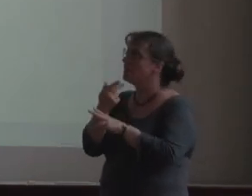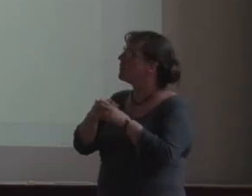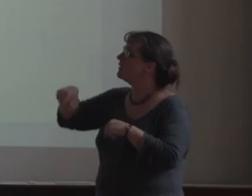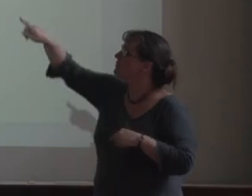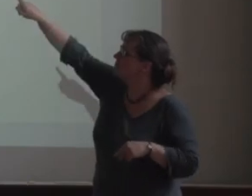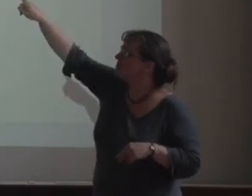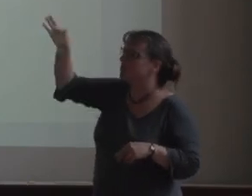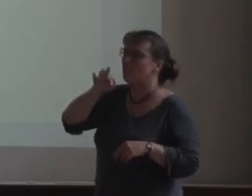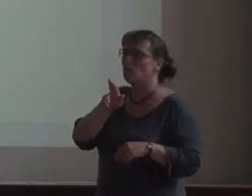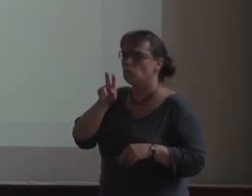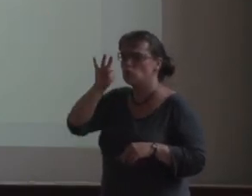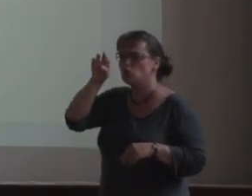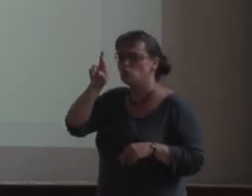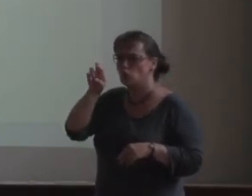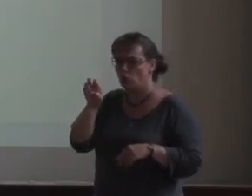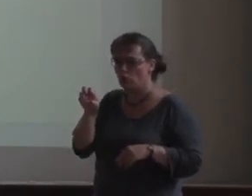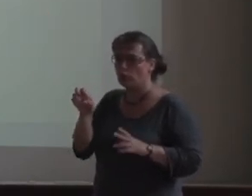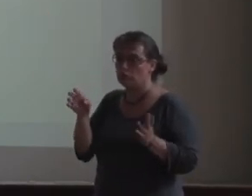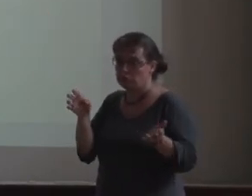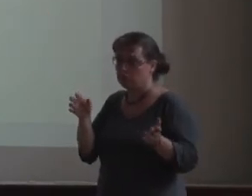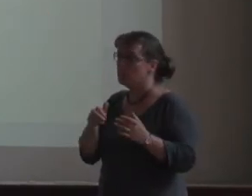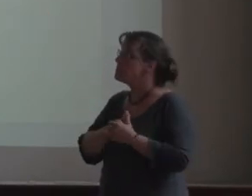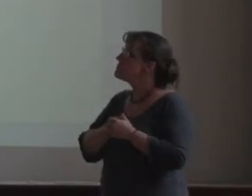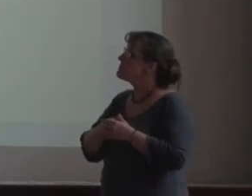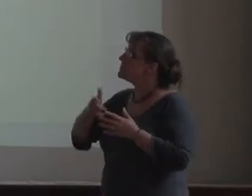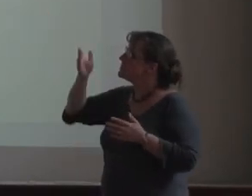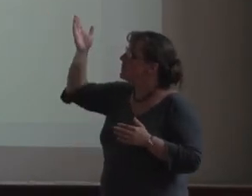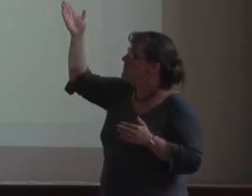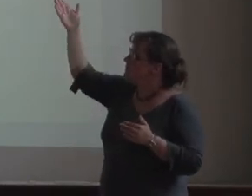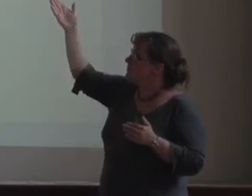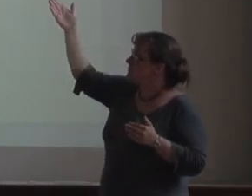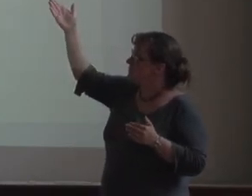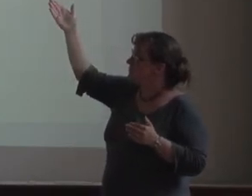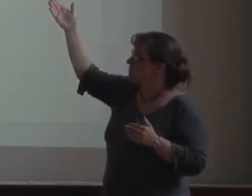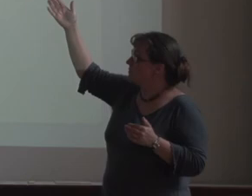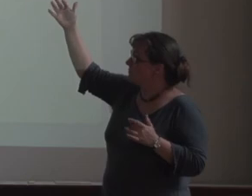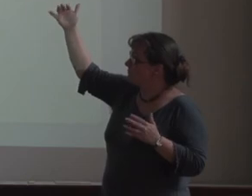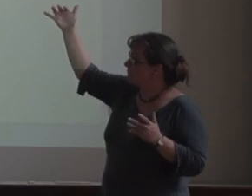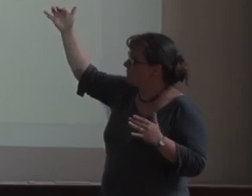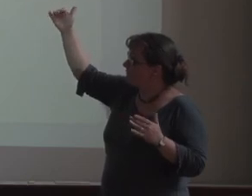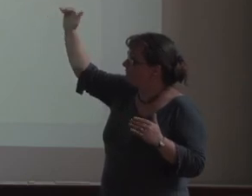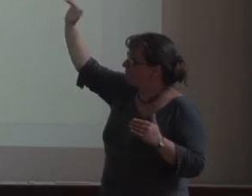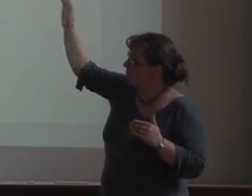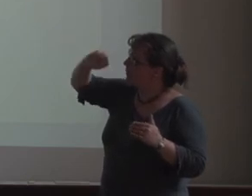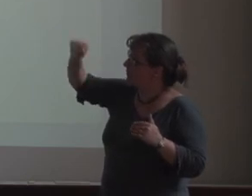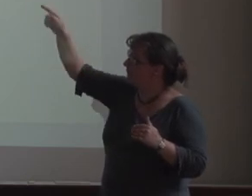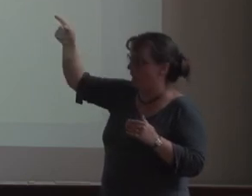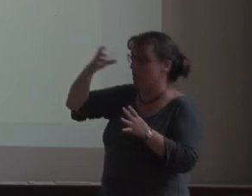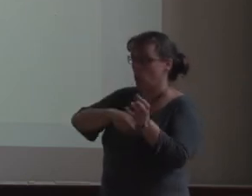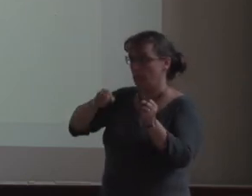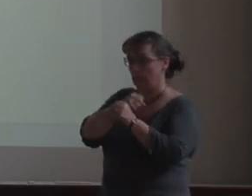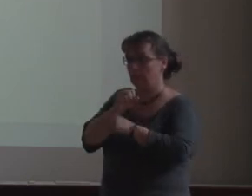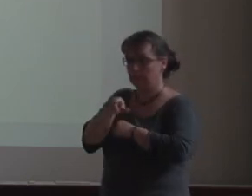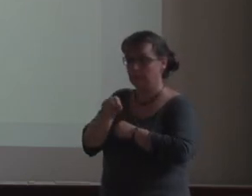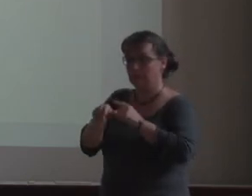à l'intérieur de la fonction. Et tout de suite, donc on crée une future.